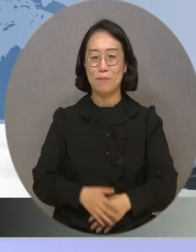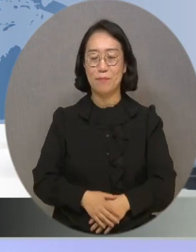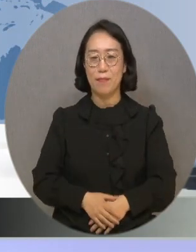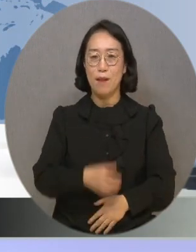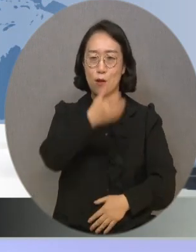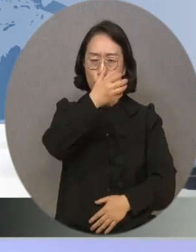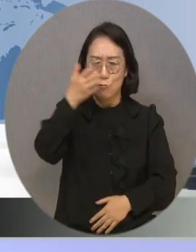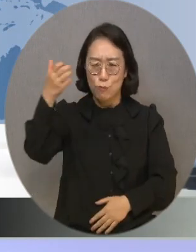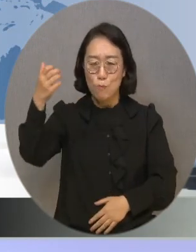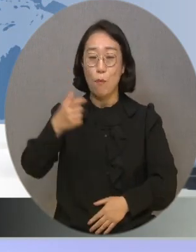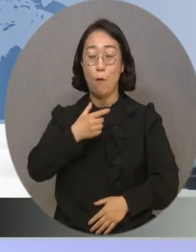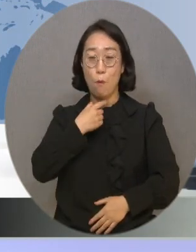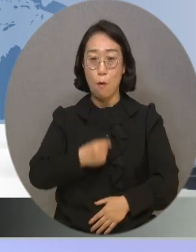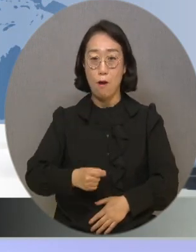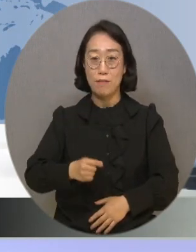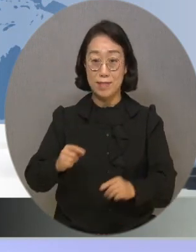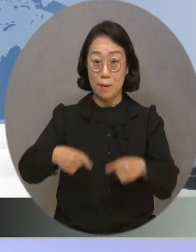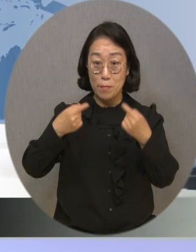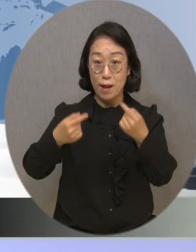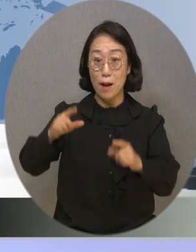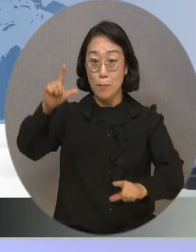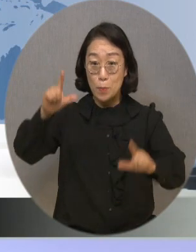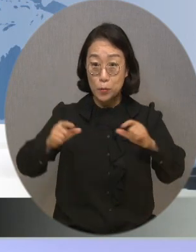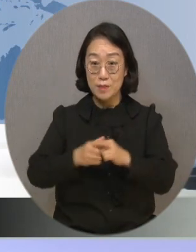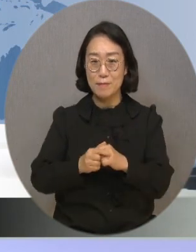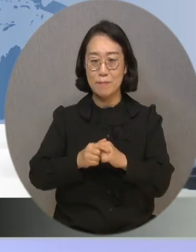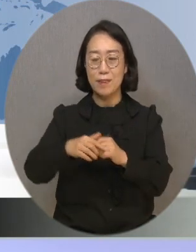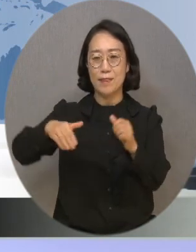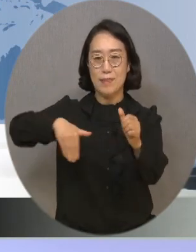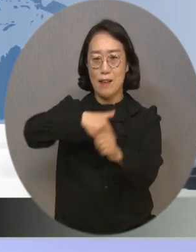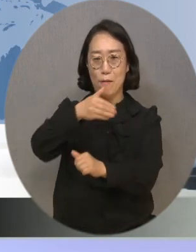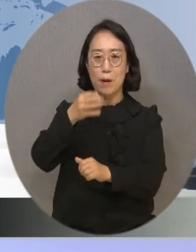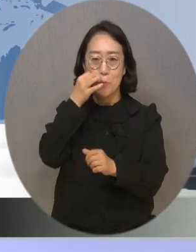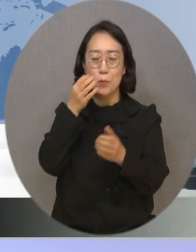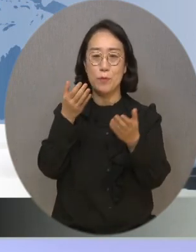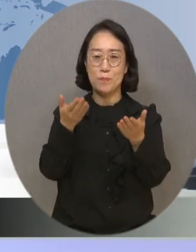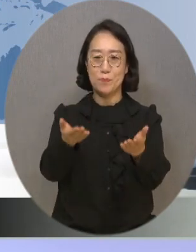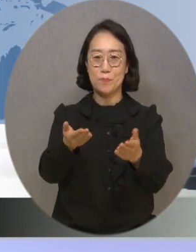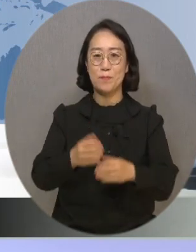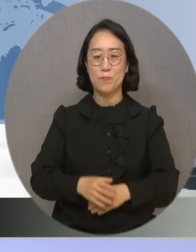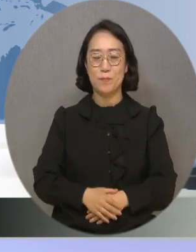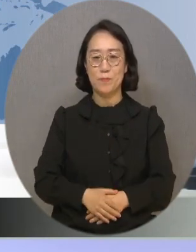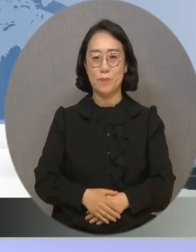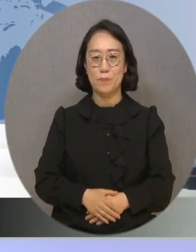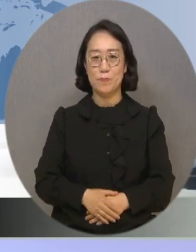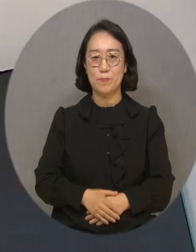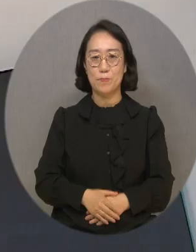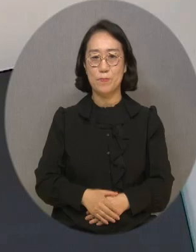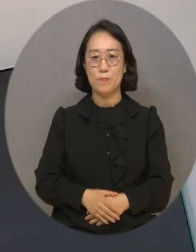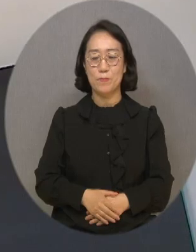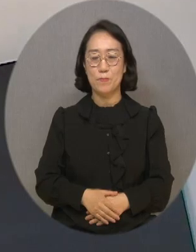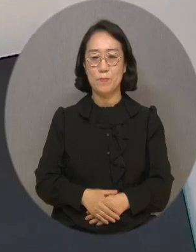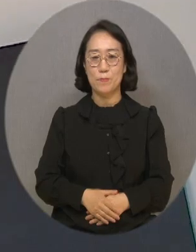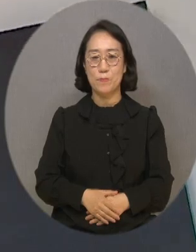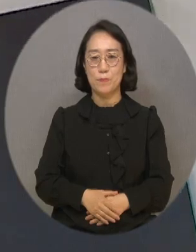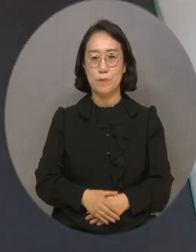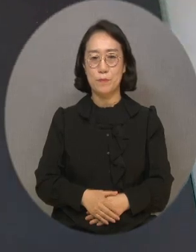담아 노래하는 참가자들의 뜨거운 도전이 이어진 현장, 박성윤 기자가 전합니다.